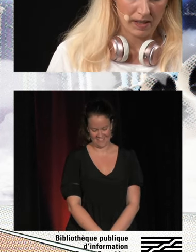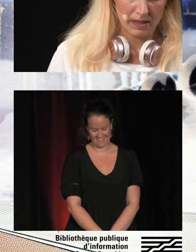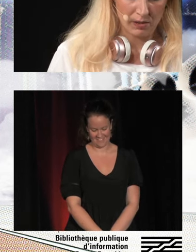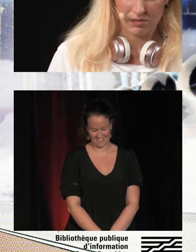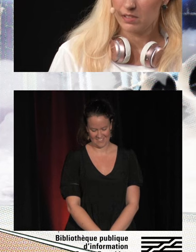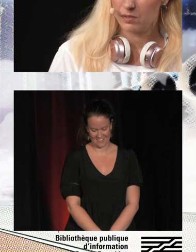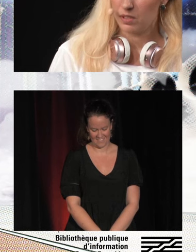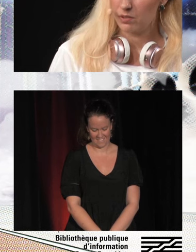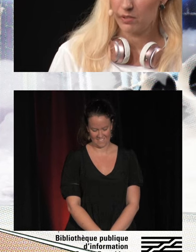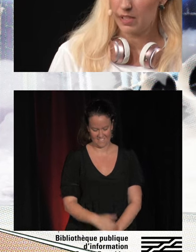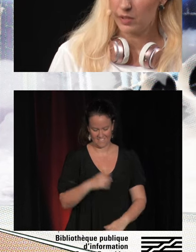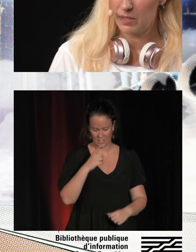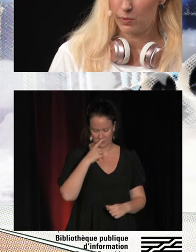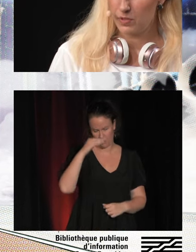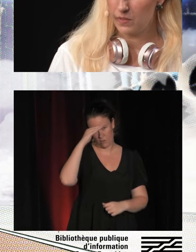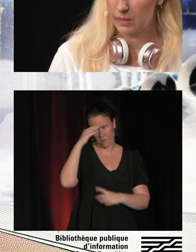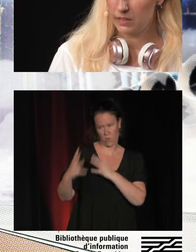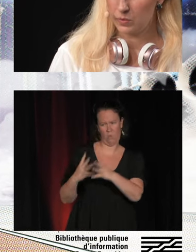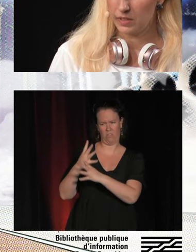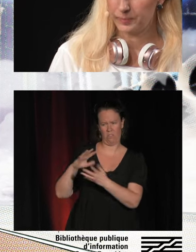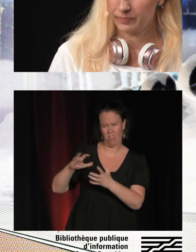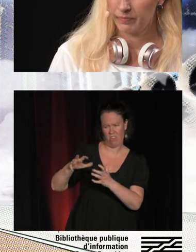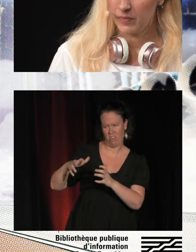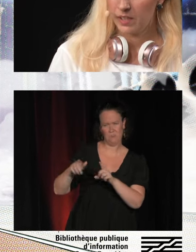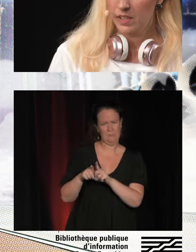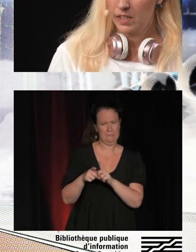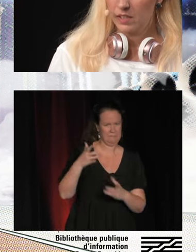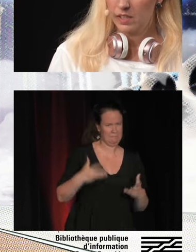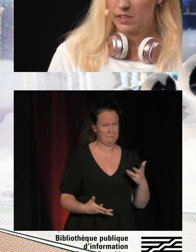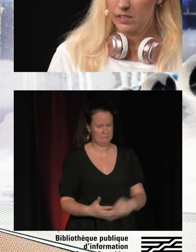J'ai l'impression que Super Mario World lag un petit peu aussi, mais écoutez...